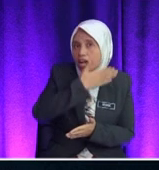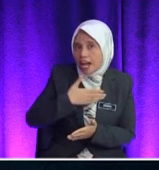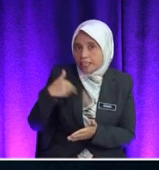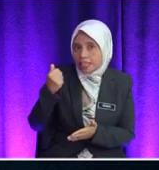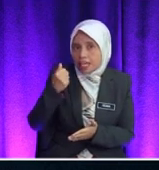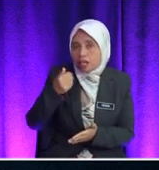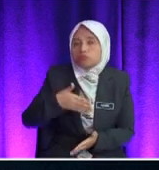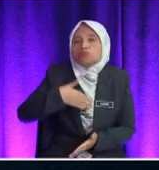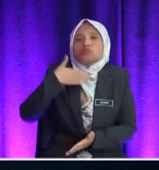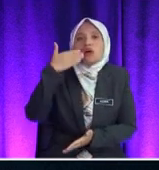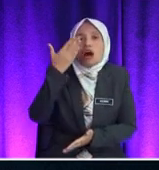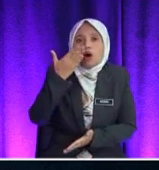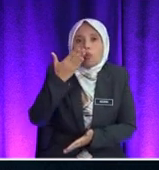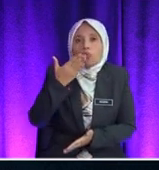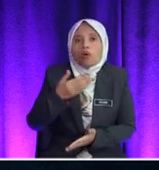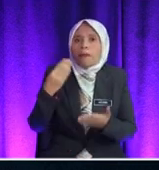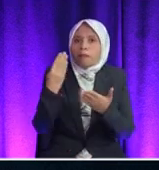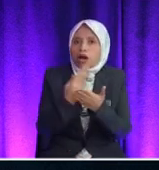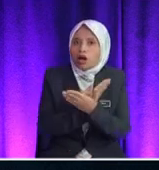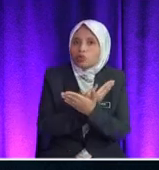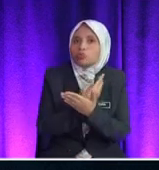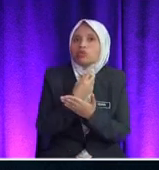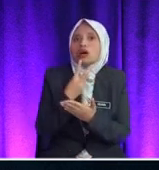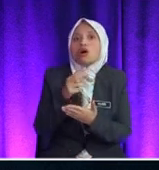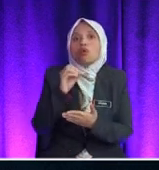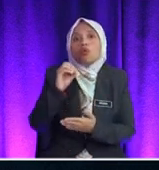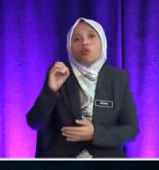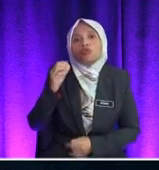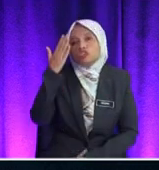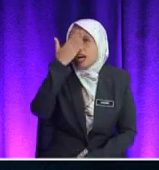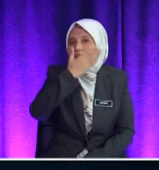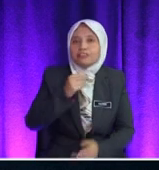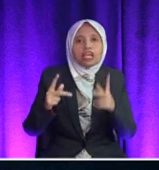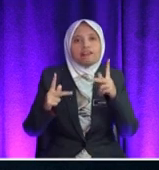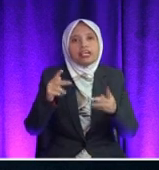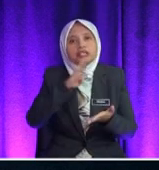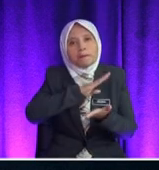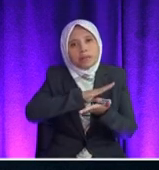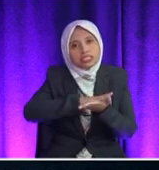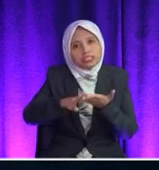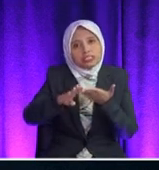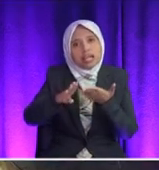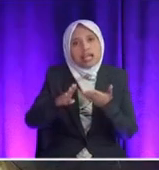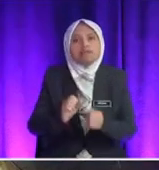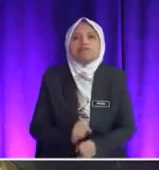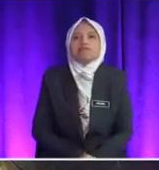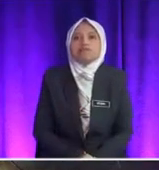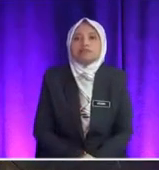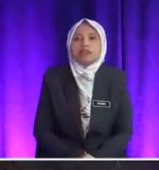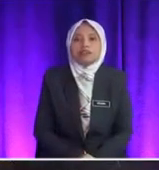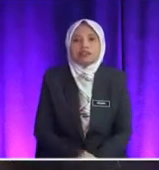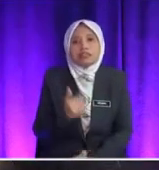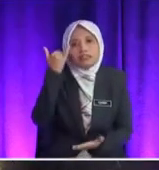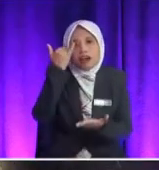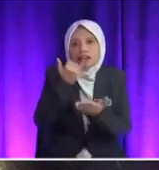baru loh nampak itu Bakrie tuh ayo situ gayee Hai semangat adanya fade